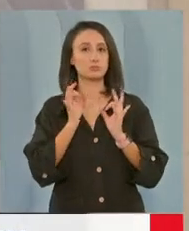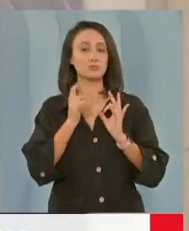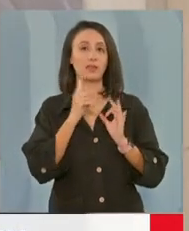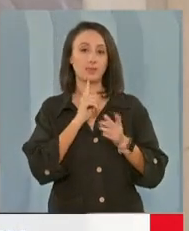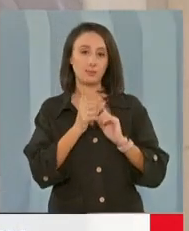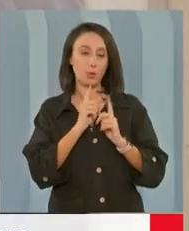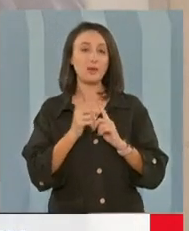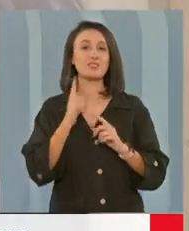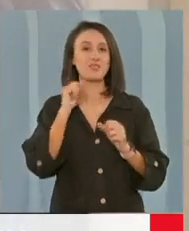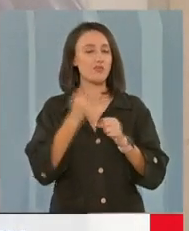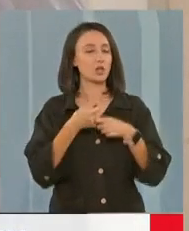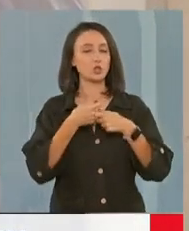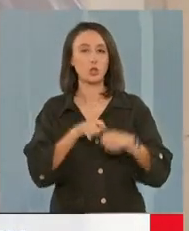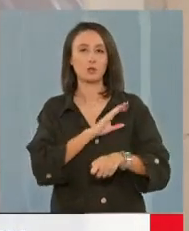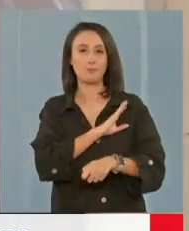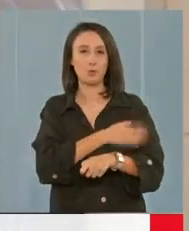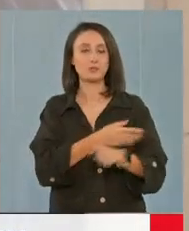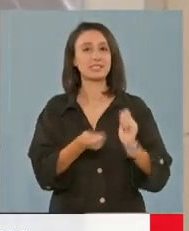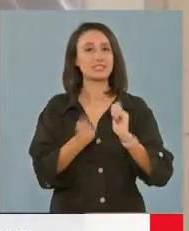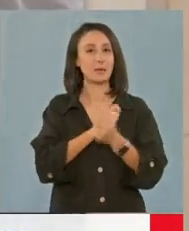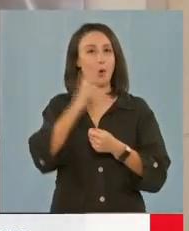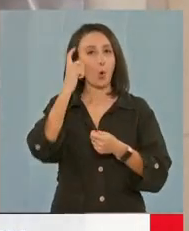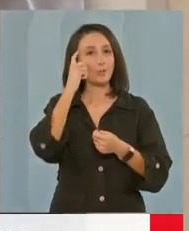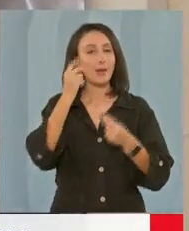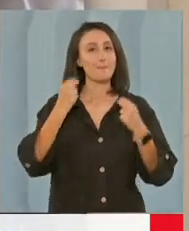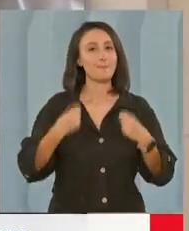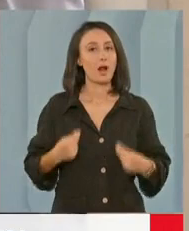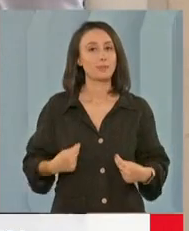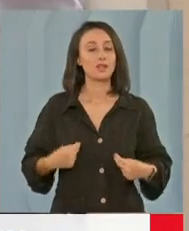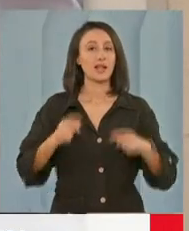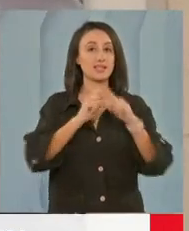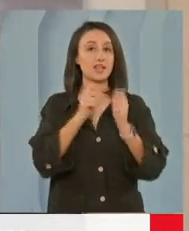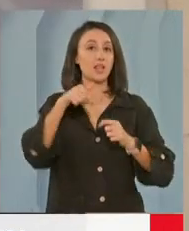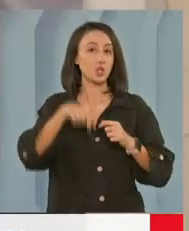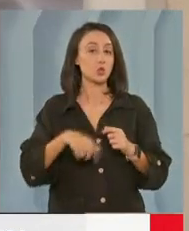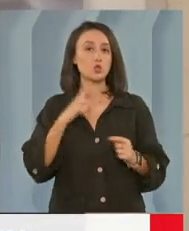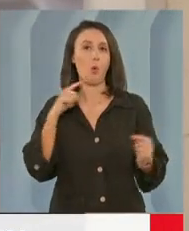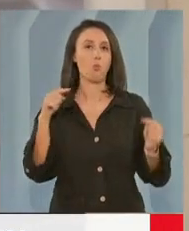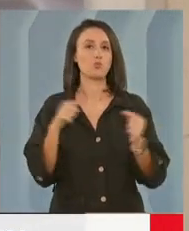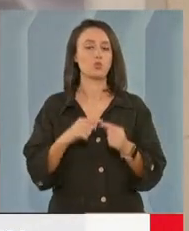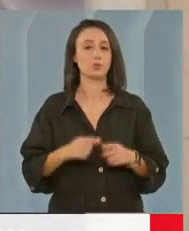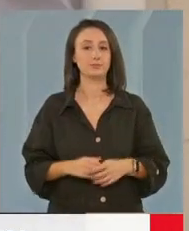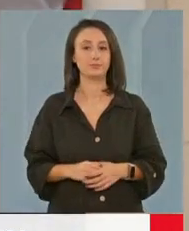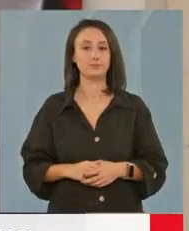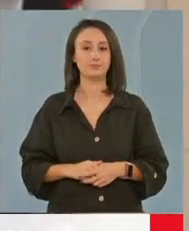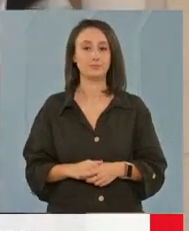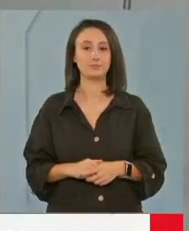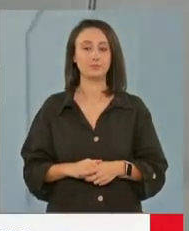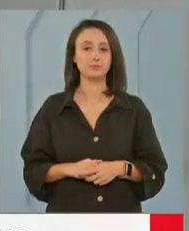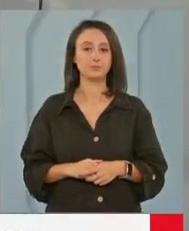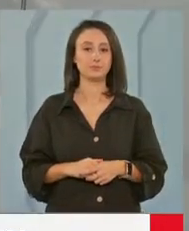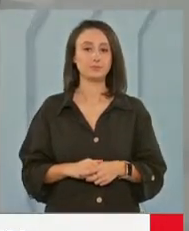din diplomație să facă tot posibilul să schimbe opinia parlamentarilor din țările de jos care se opun aderării țării noastre la spațiul